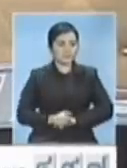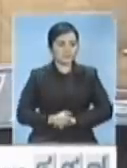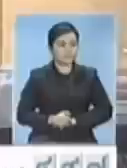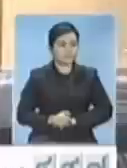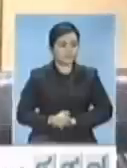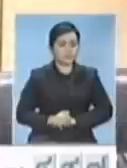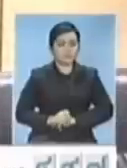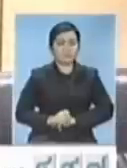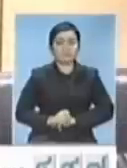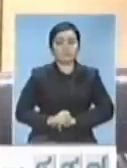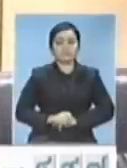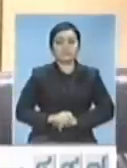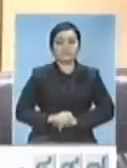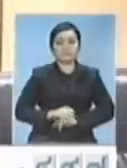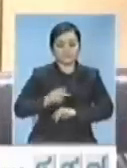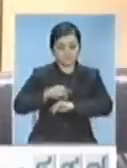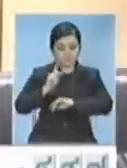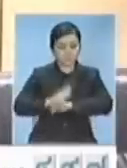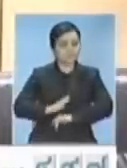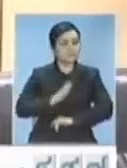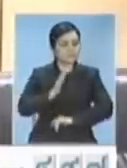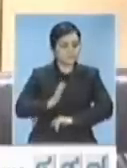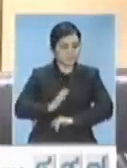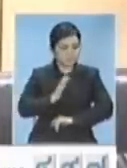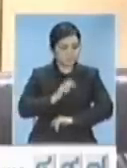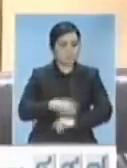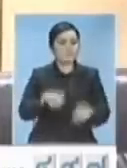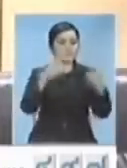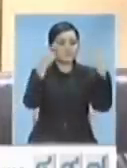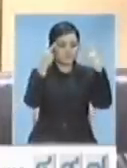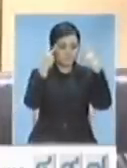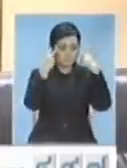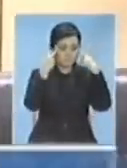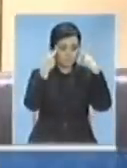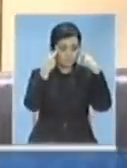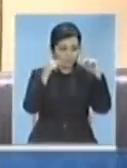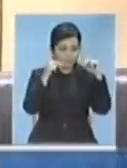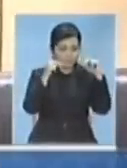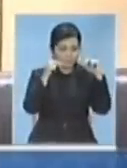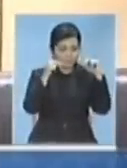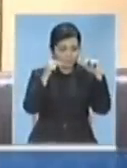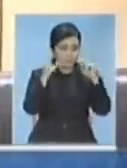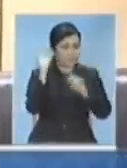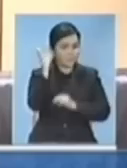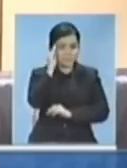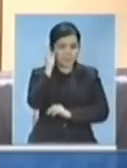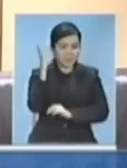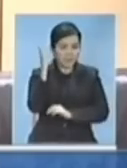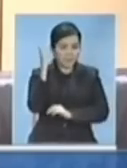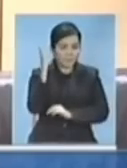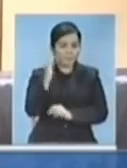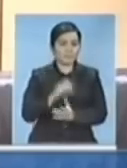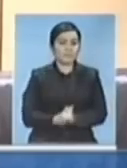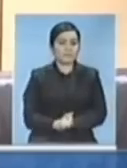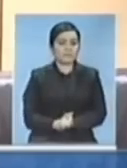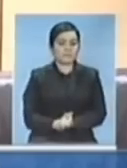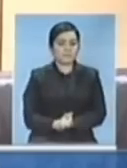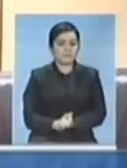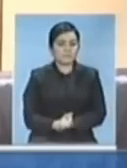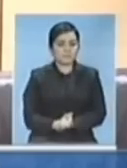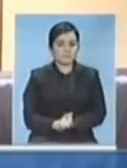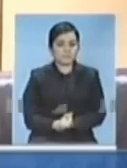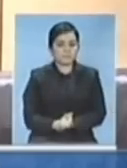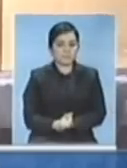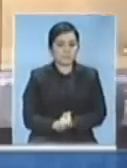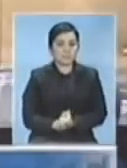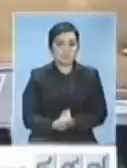านที่เคารพครับท่านนายกรัฐมนตรีท่านไม่ทราบมาก่อน ท่านมี